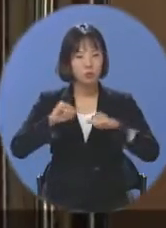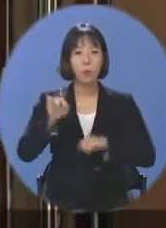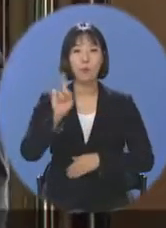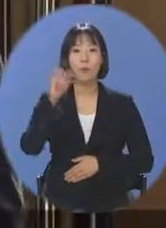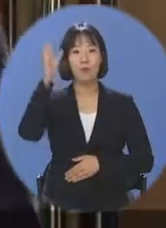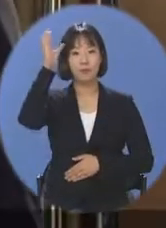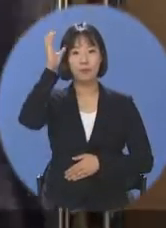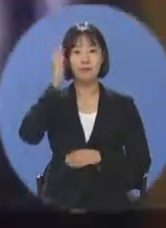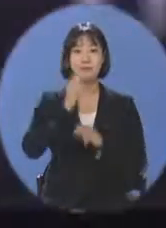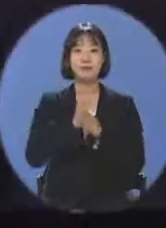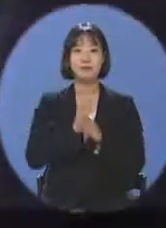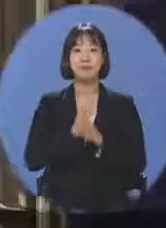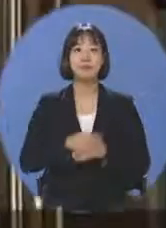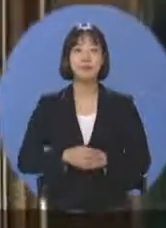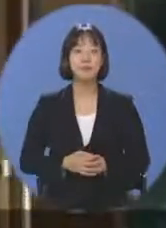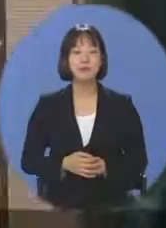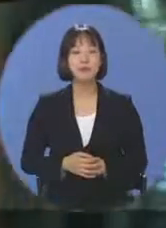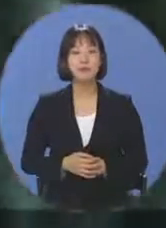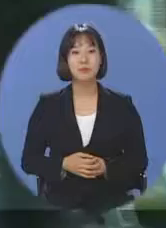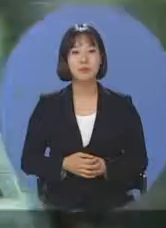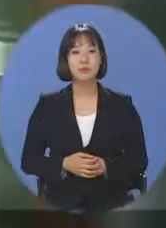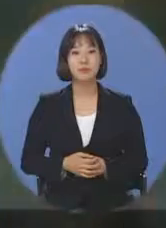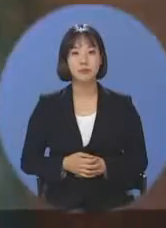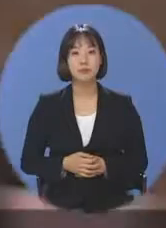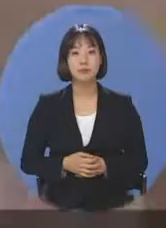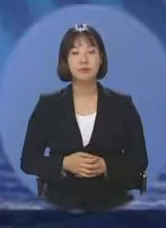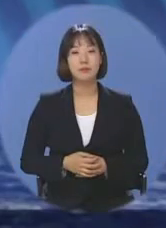있습니다. KBS 뉴스 최정민입니다.